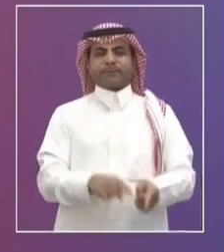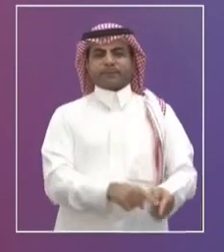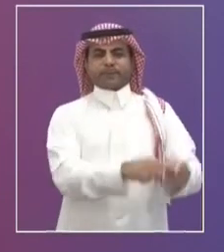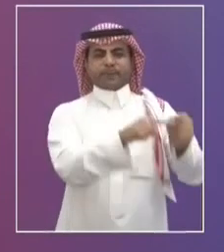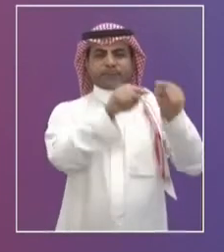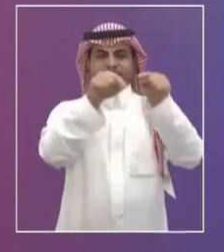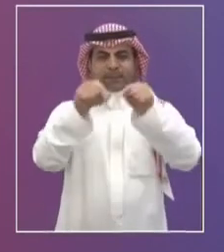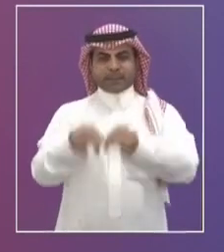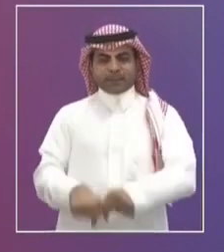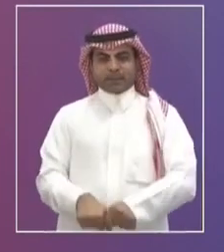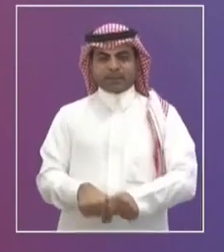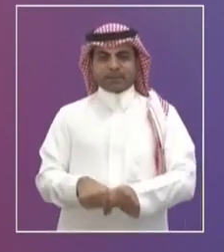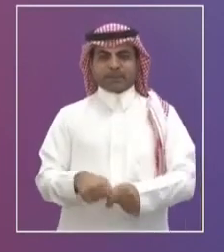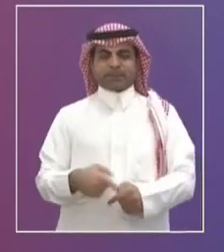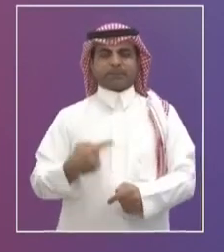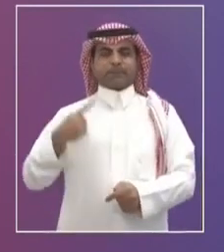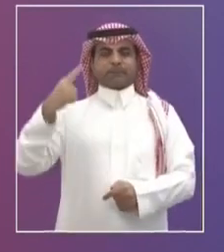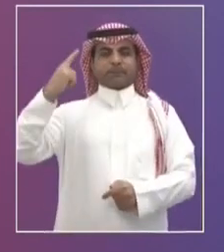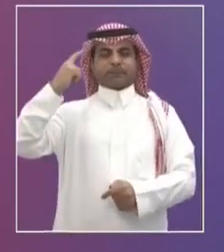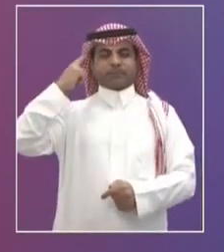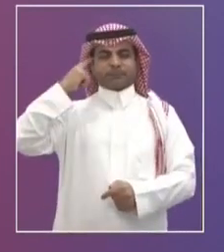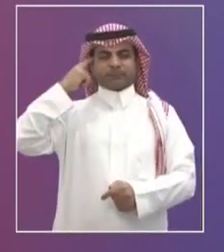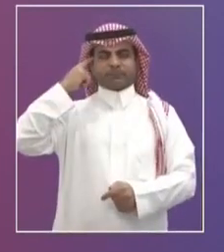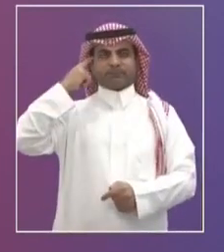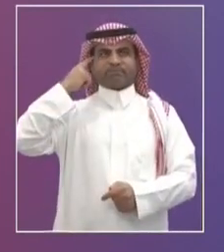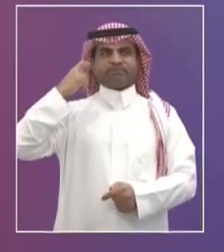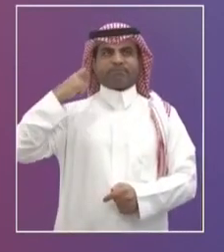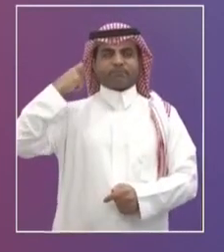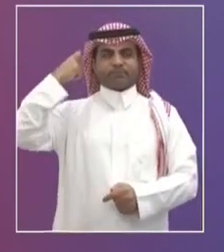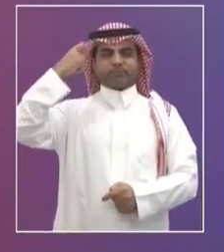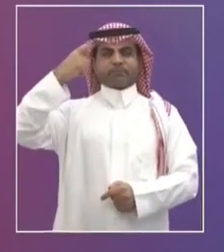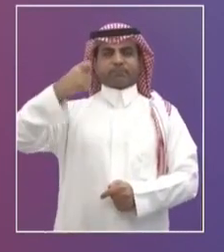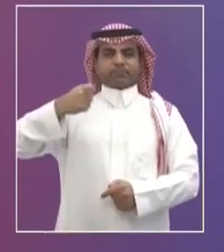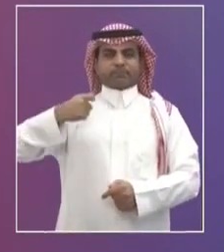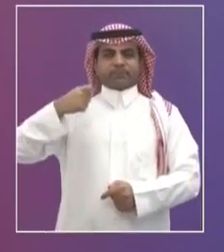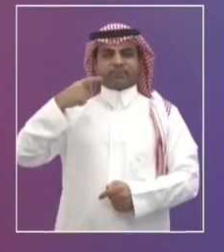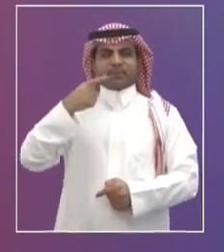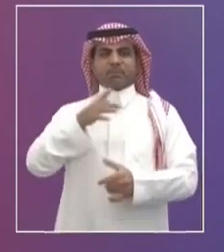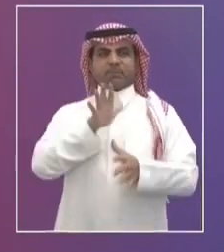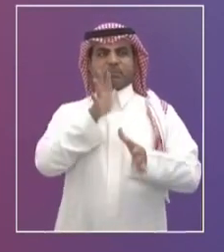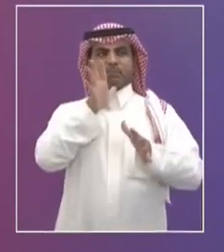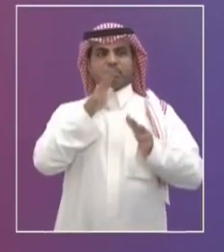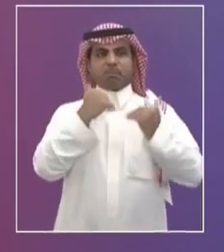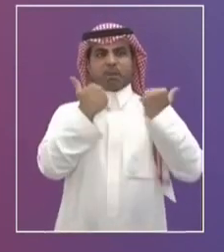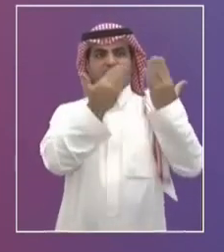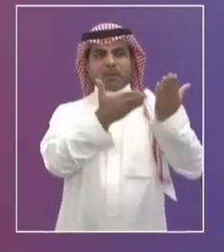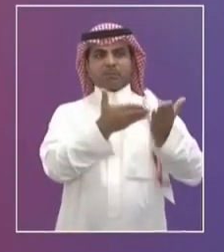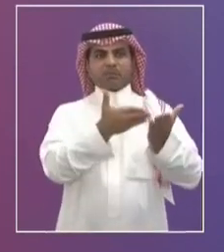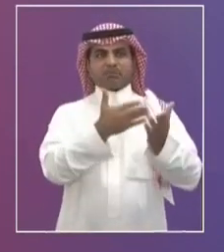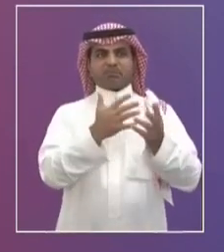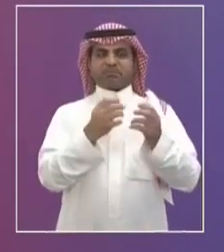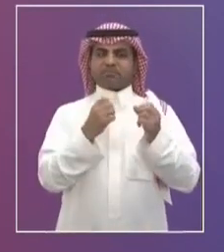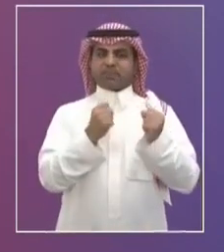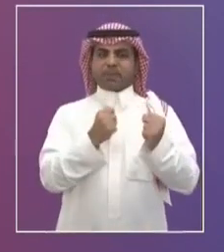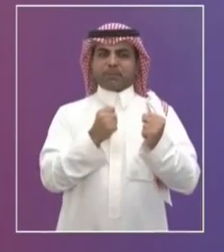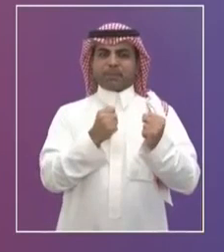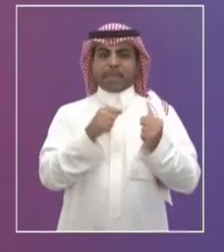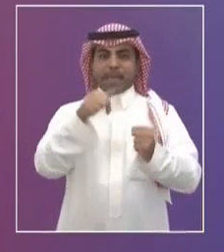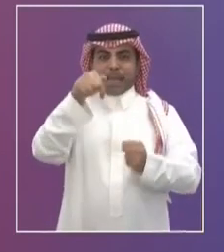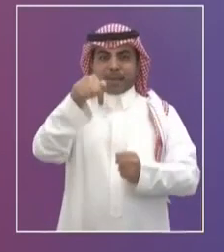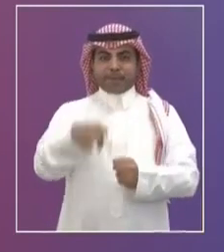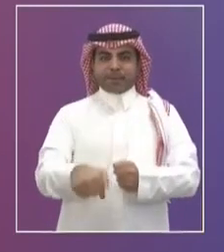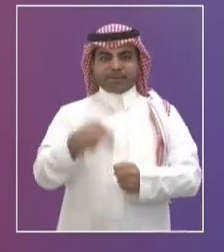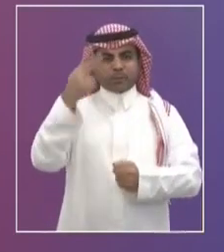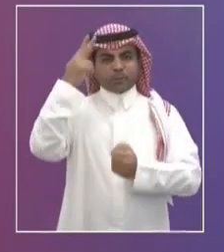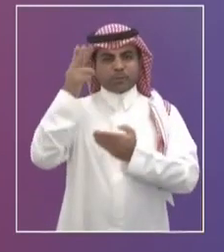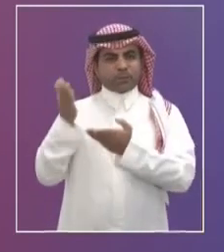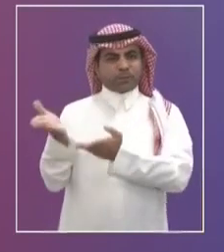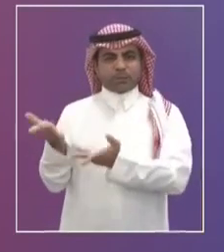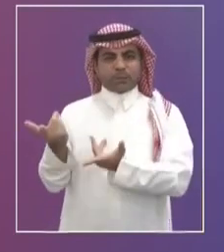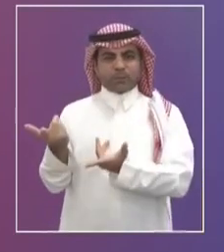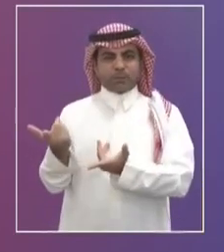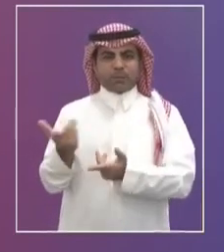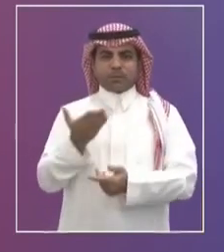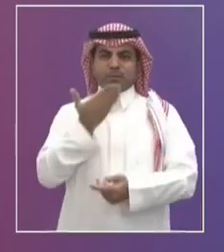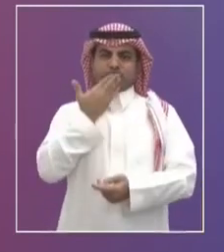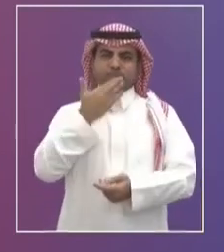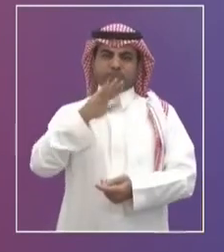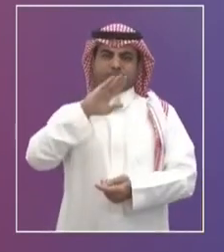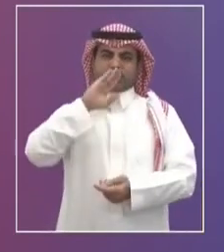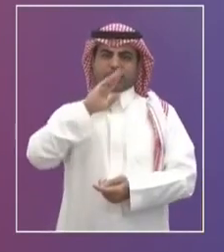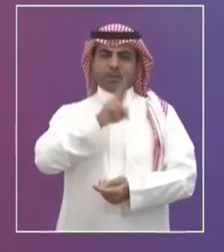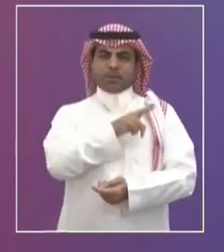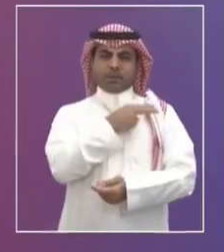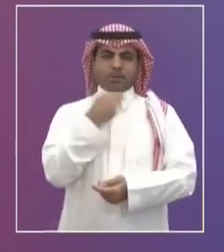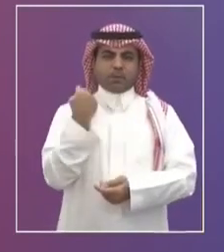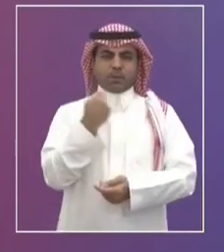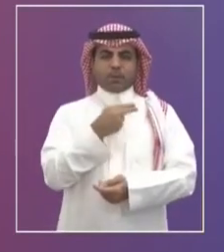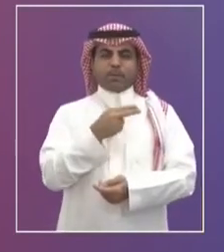الهاجس في مخيلة الكثيرين. ولأننا في المملكة العربية السعودية وبالدعم